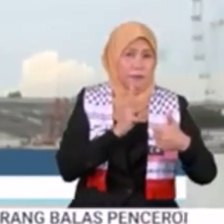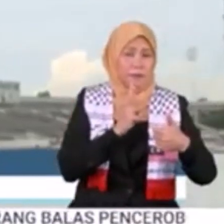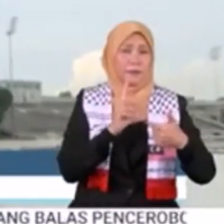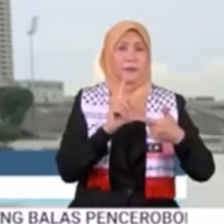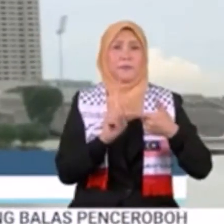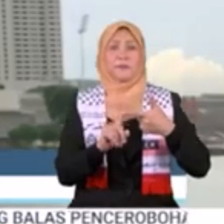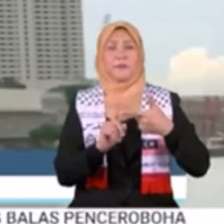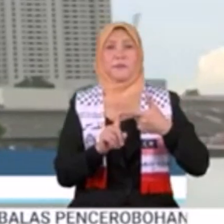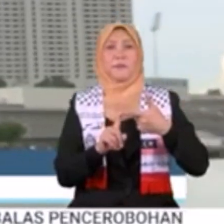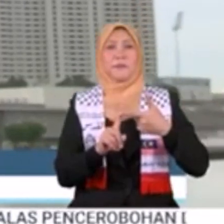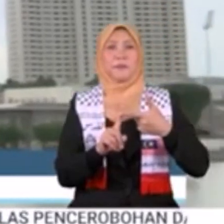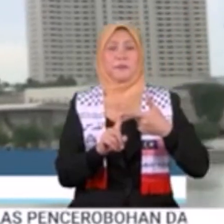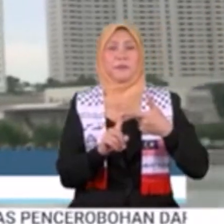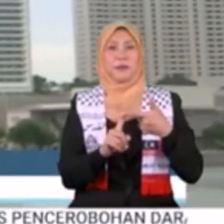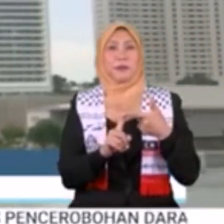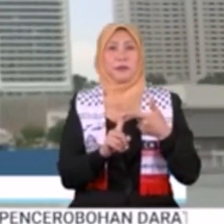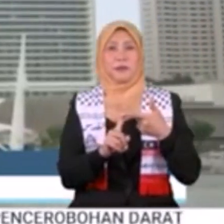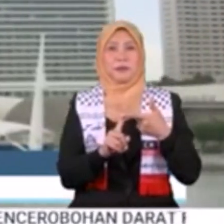melibatkan